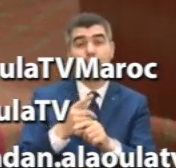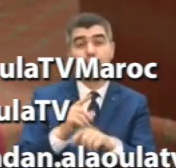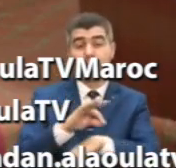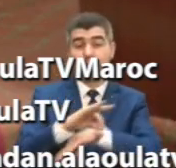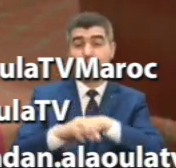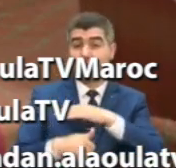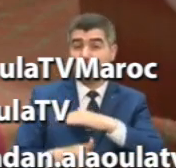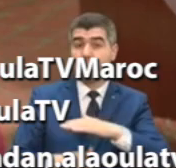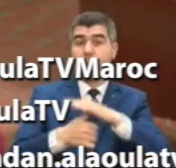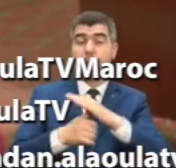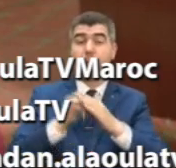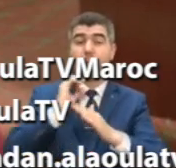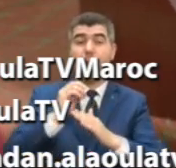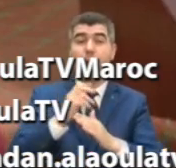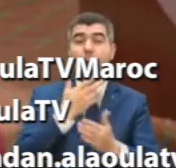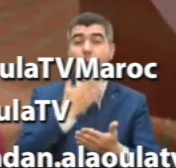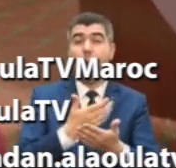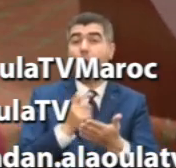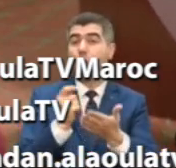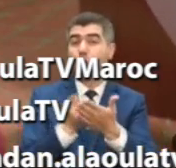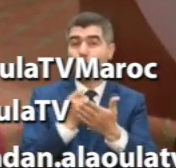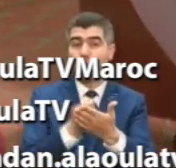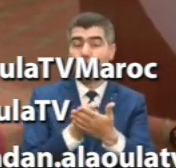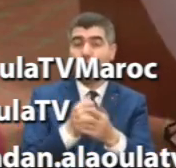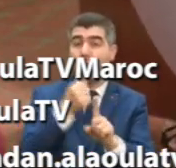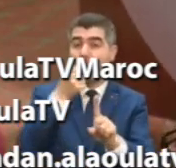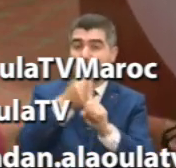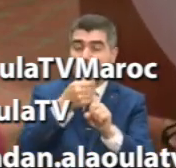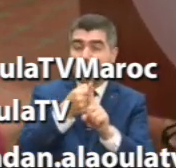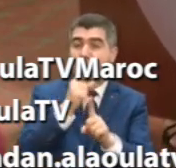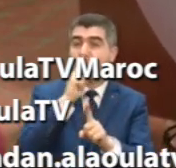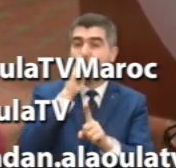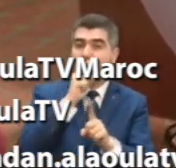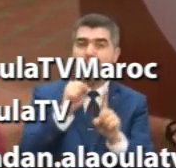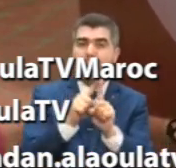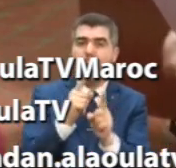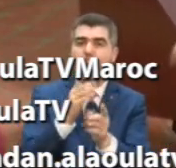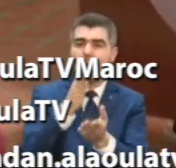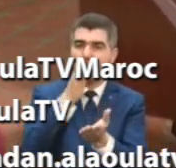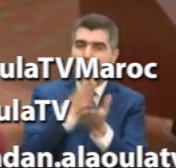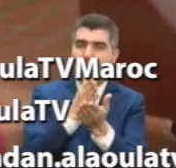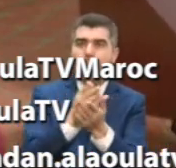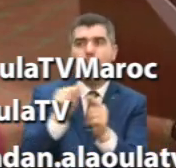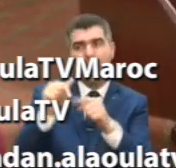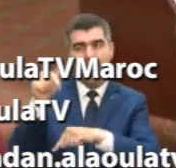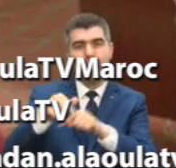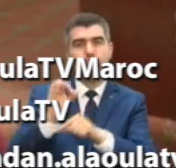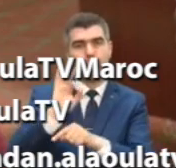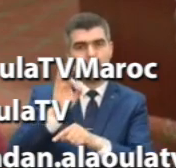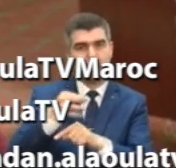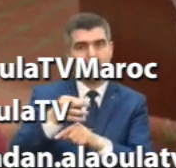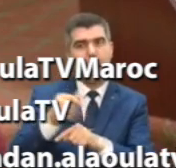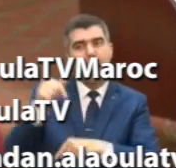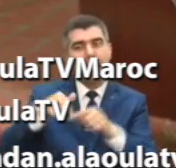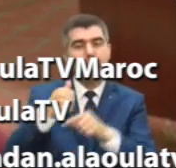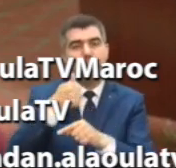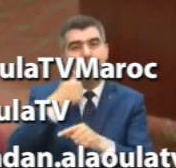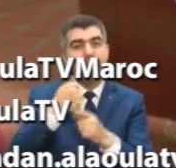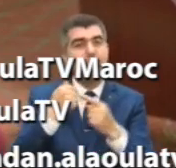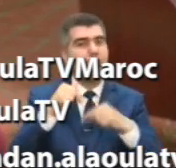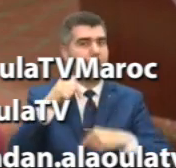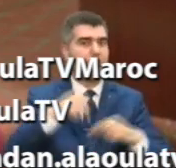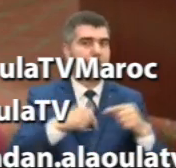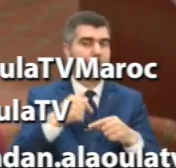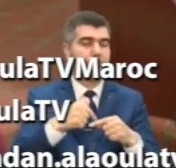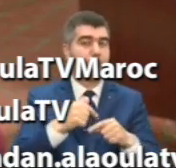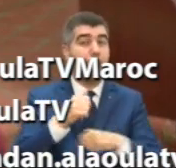بمجهود جبار، وأن هذه المهنة فيها كثير من النزهاء والشرفاء، وأحيانا تحدث بعض التجاوزات، وهذه السنة